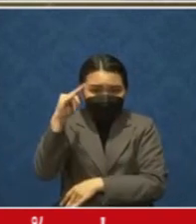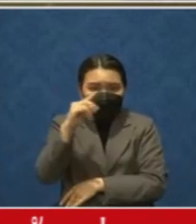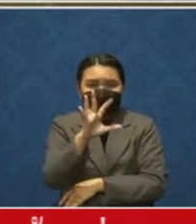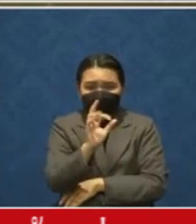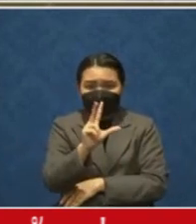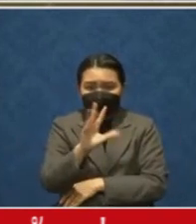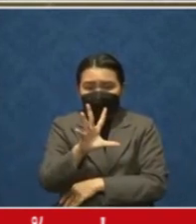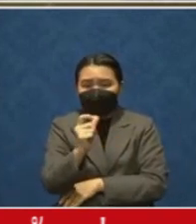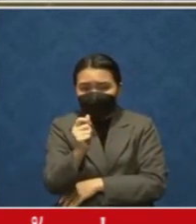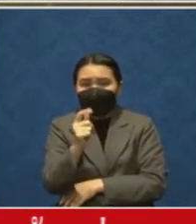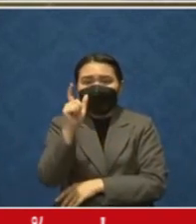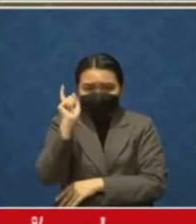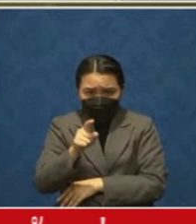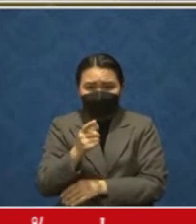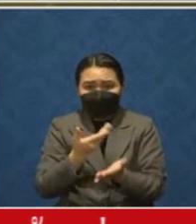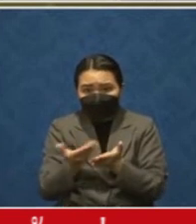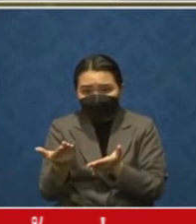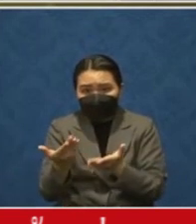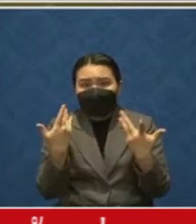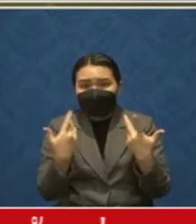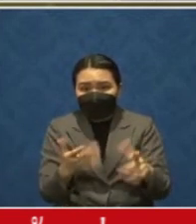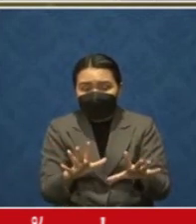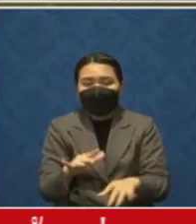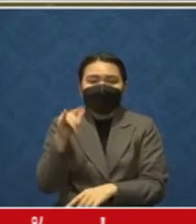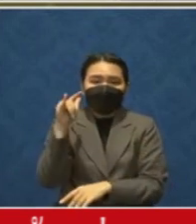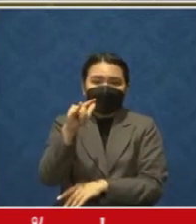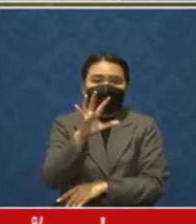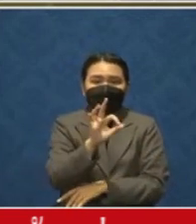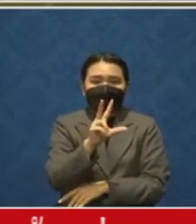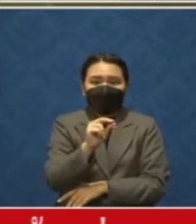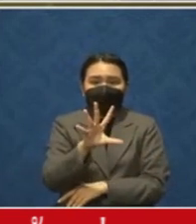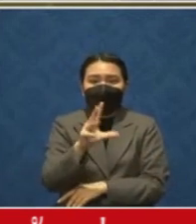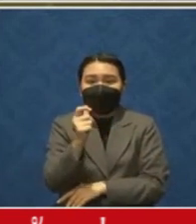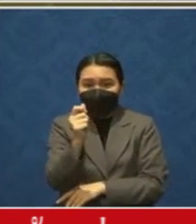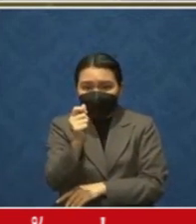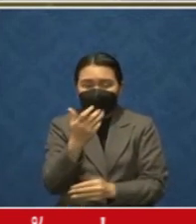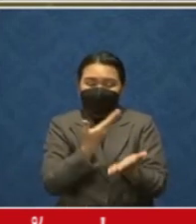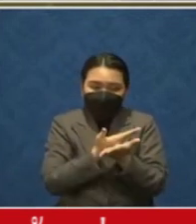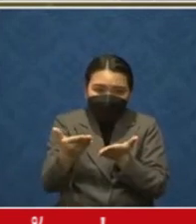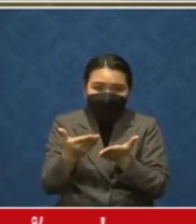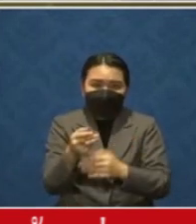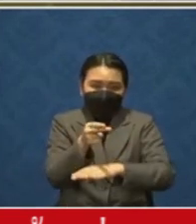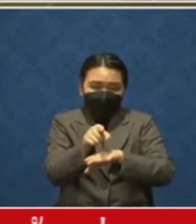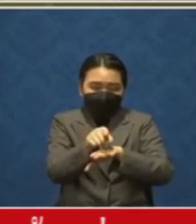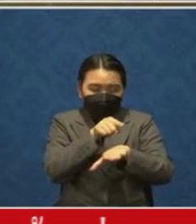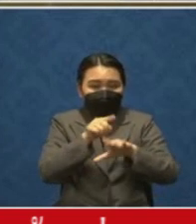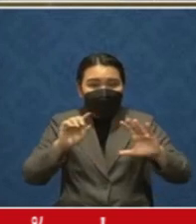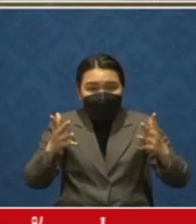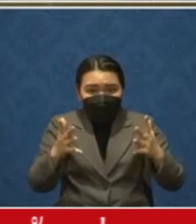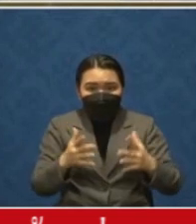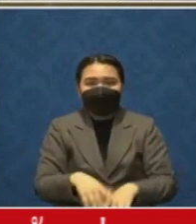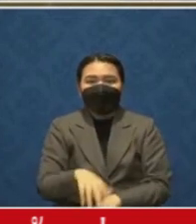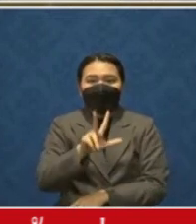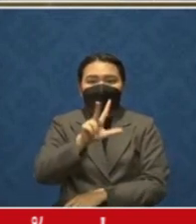F-35A หรือครับสองครับราคาเครื่องบิน F-35A เปล่าๆเนี่ยไม่มีอาวุธลำห